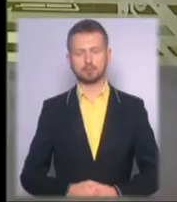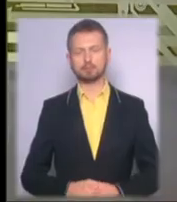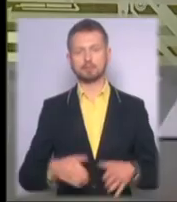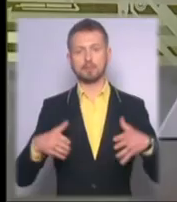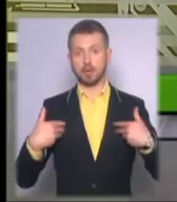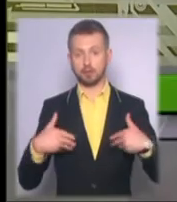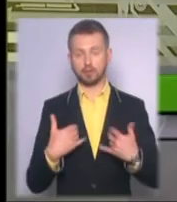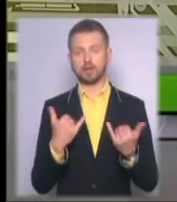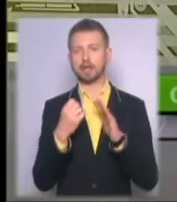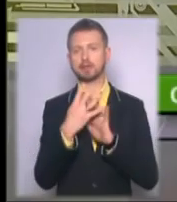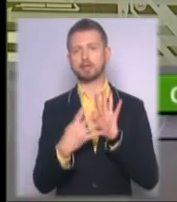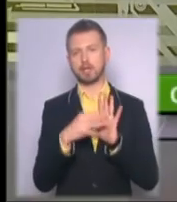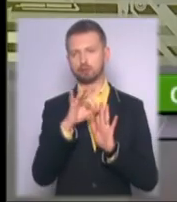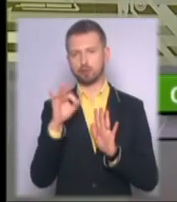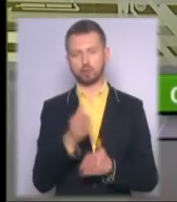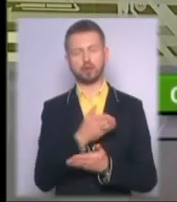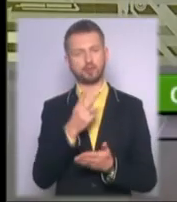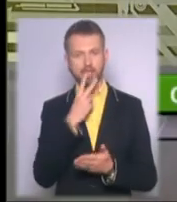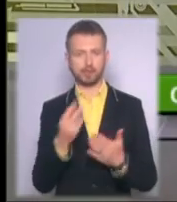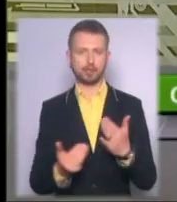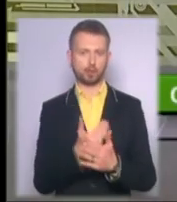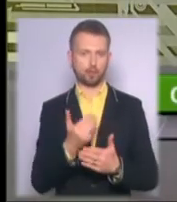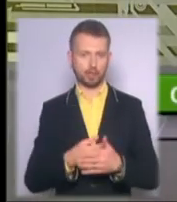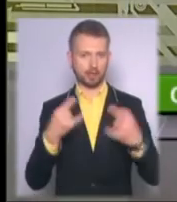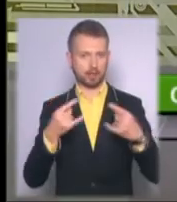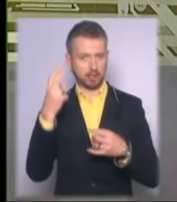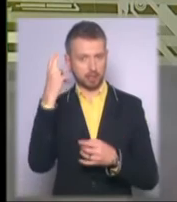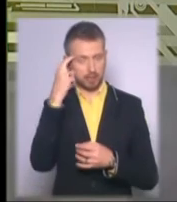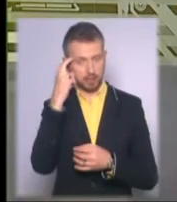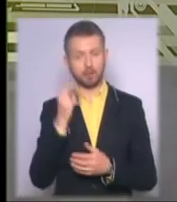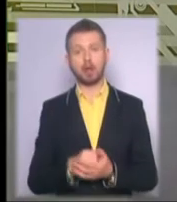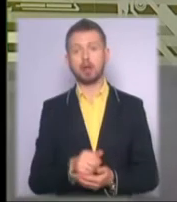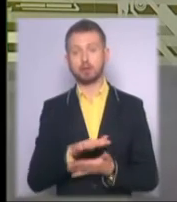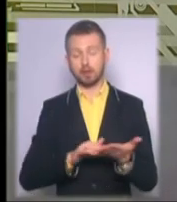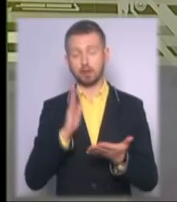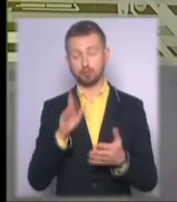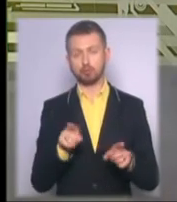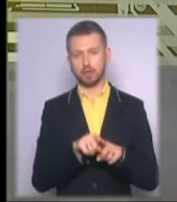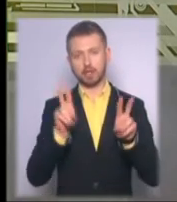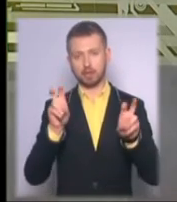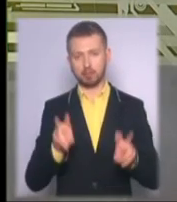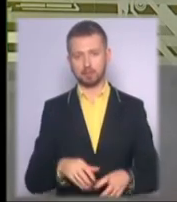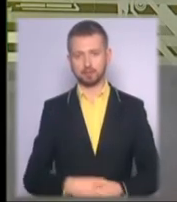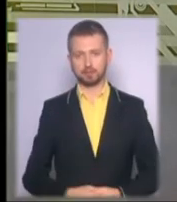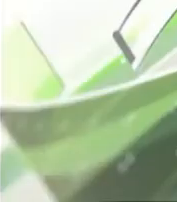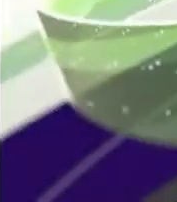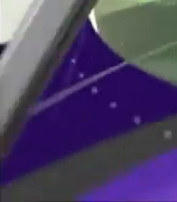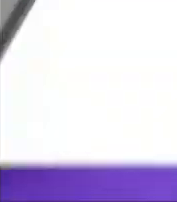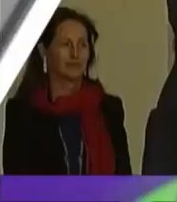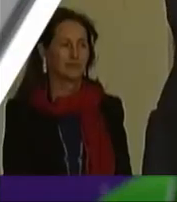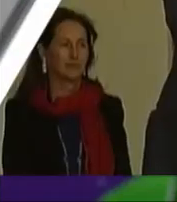Добрий вечір. 19 у столиці. Ви дивитесь випуск СТН на телеканалі «Київ». У студії Олекса Кіпкало та Ігор Бондаренко. Далі про таке.